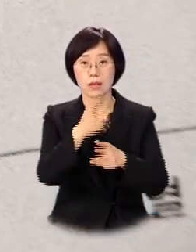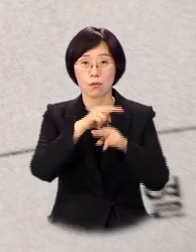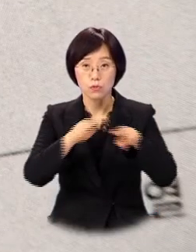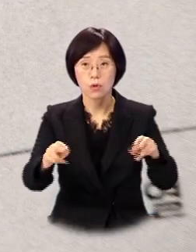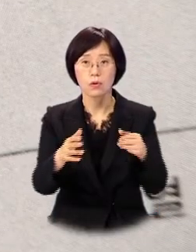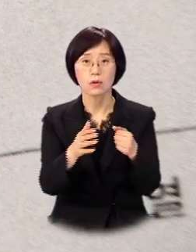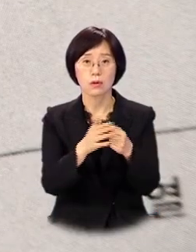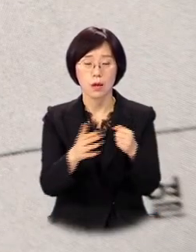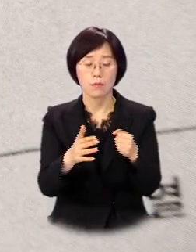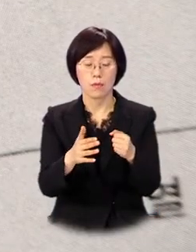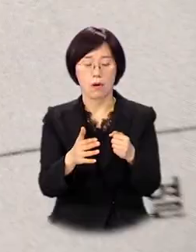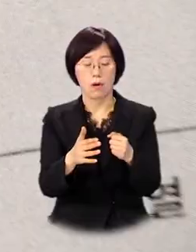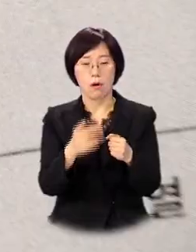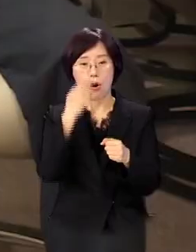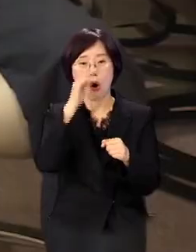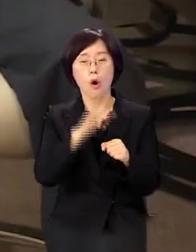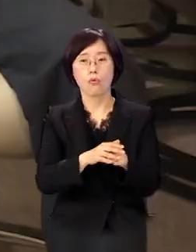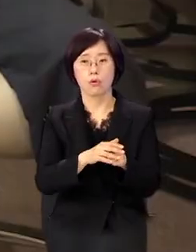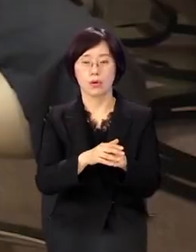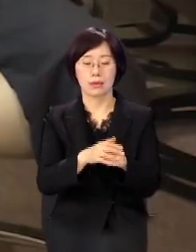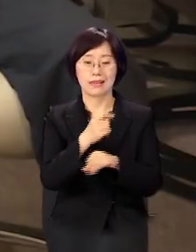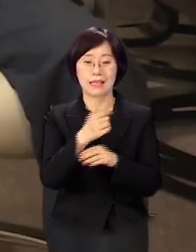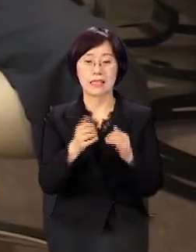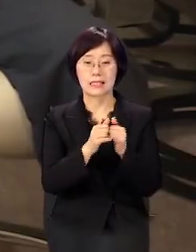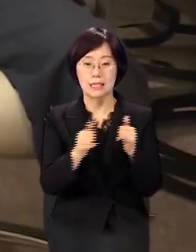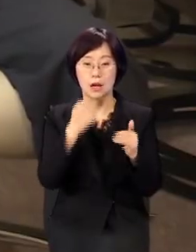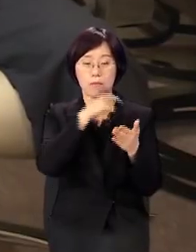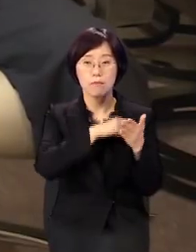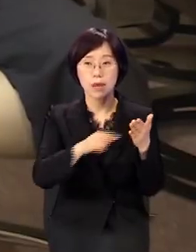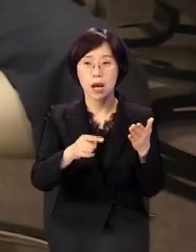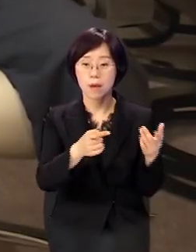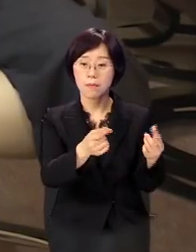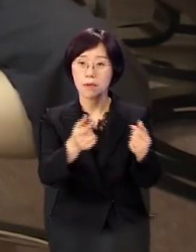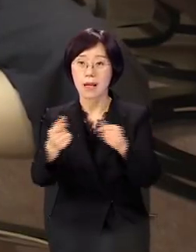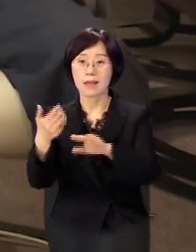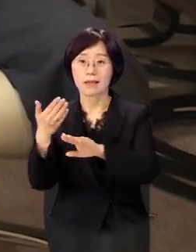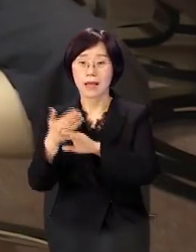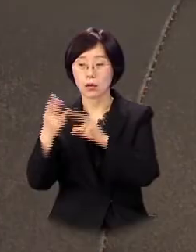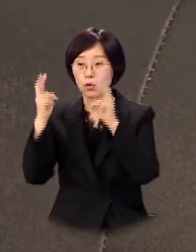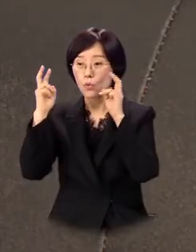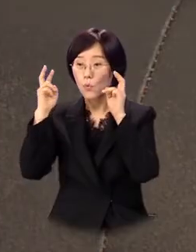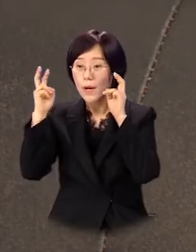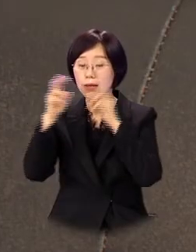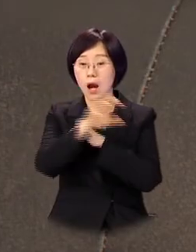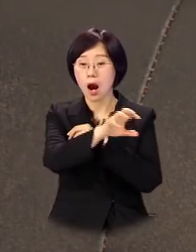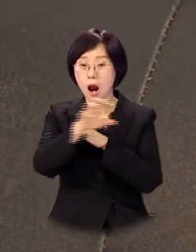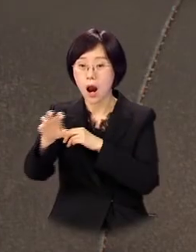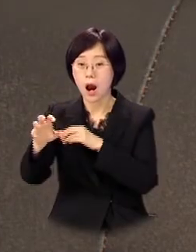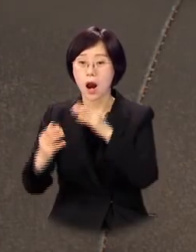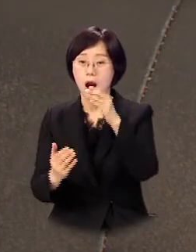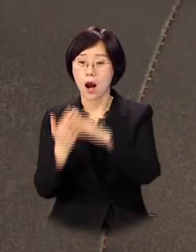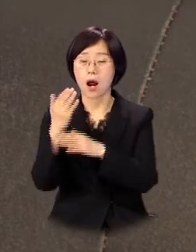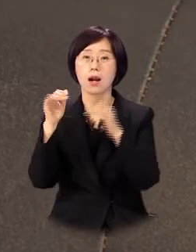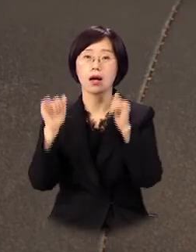사태로 무고한 택시 노동자들의 피해는 물론 처지가 비슷한 다른 택시 법인에서도